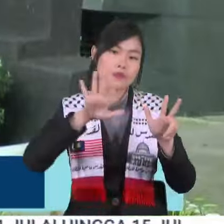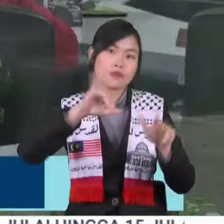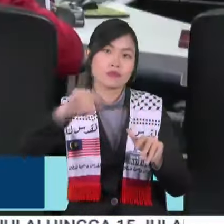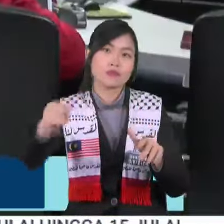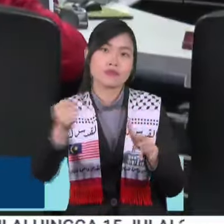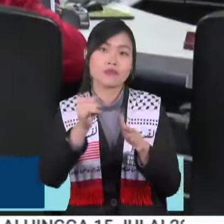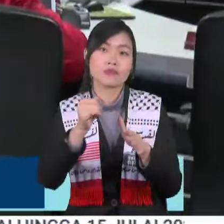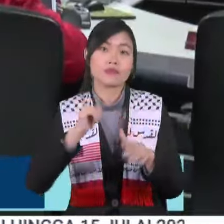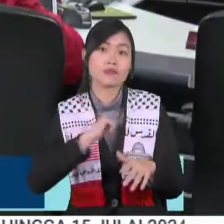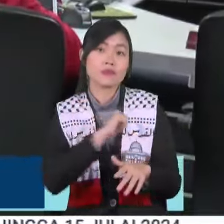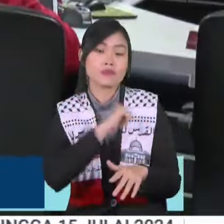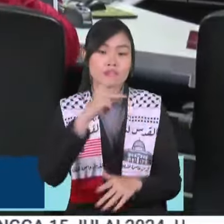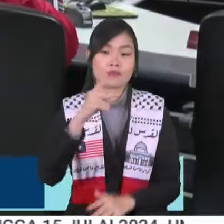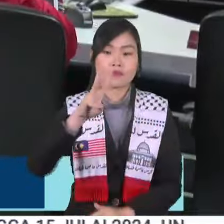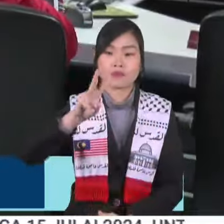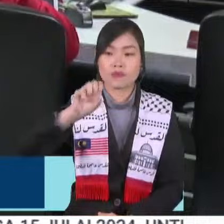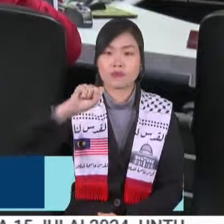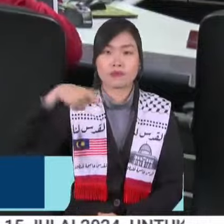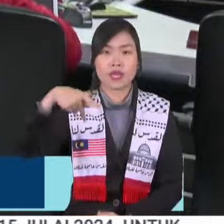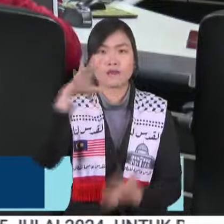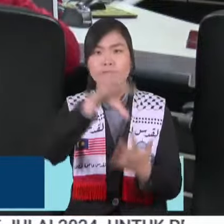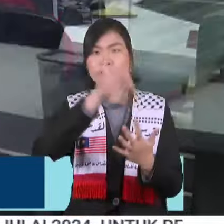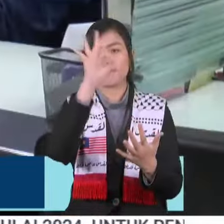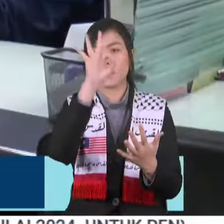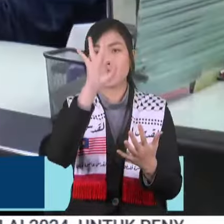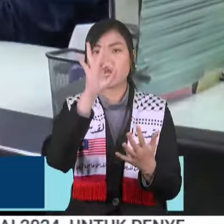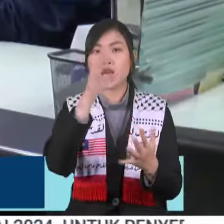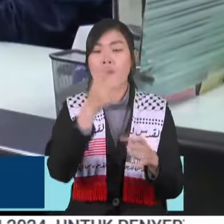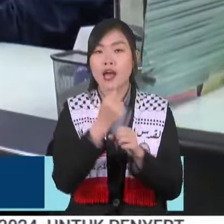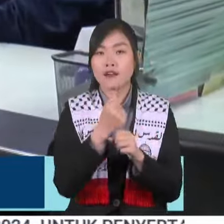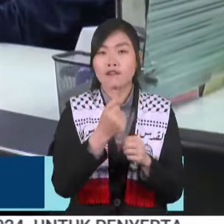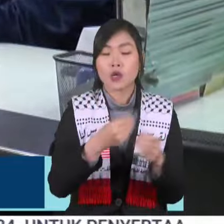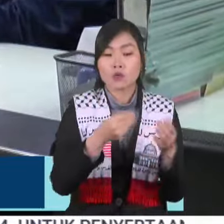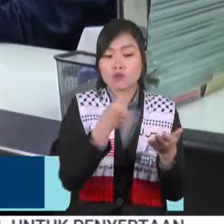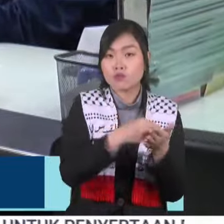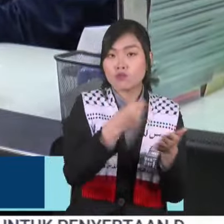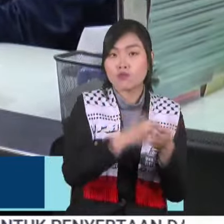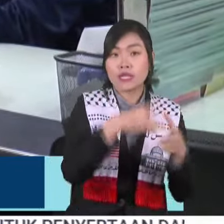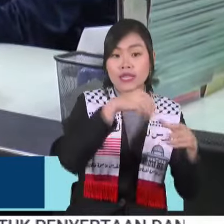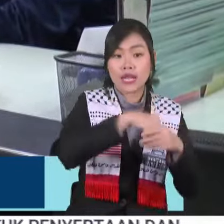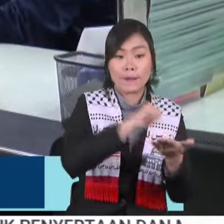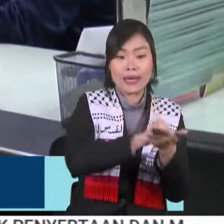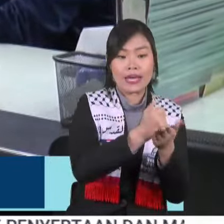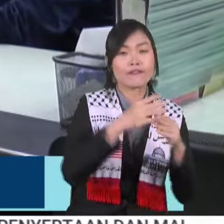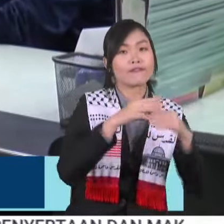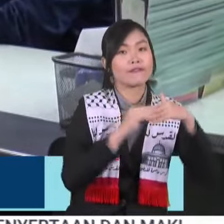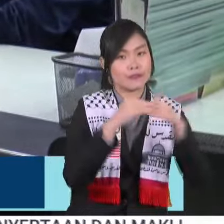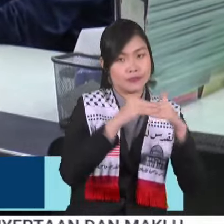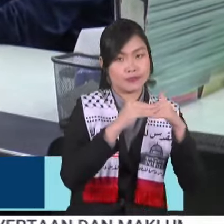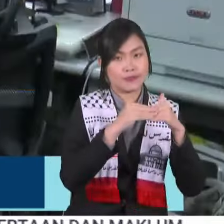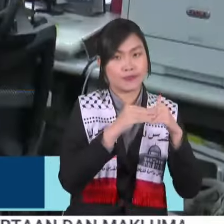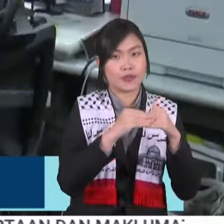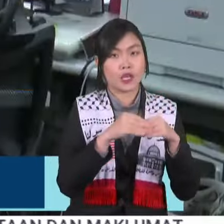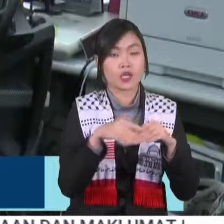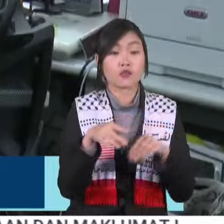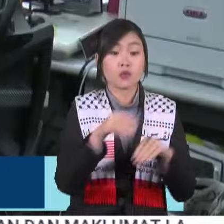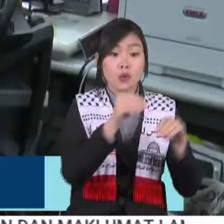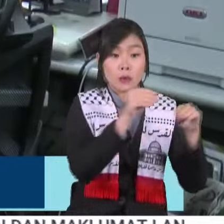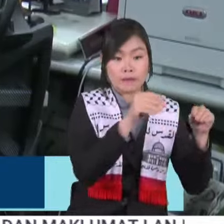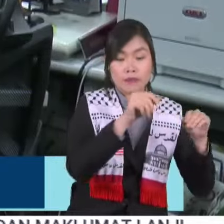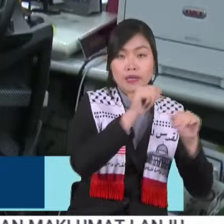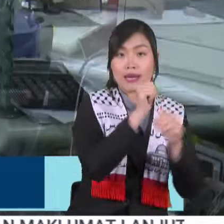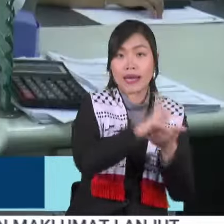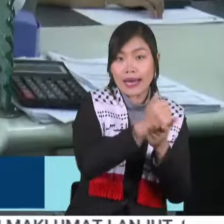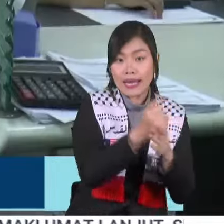3.45 juta ahli KWSP membuat pilihan untuk mempunyai amount permulaan dalam akaun fleksibel. Ia membabitkan jumlah perpindahan daripada